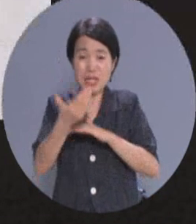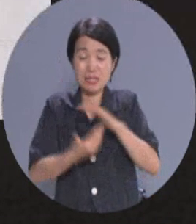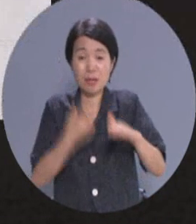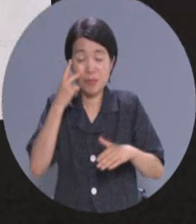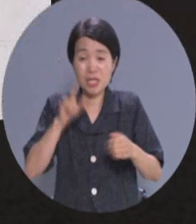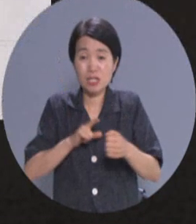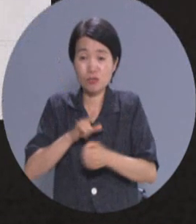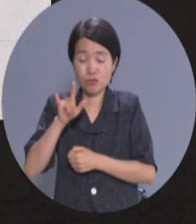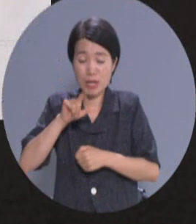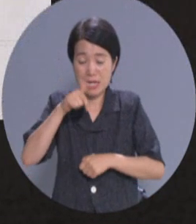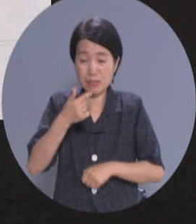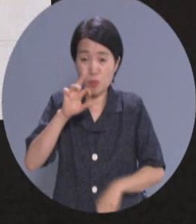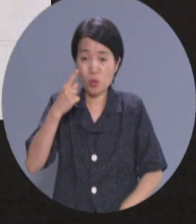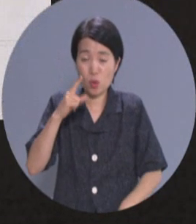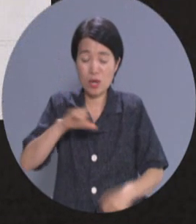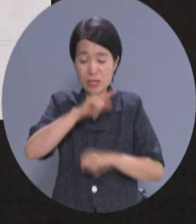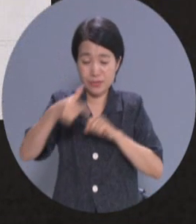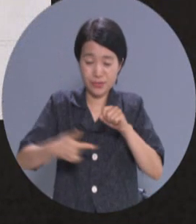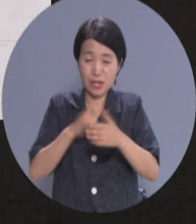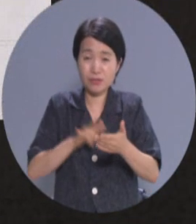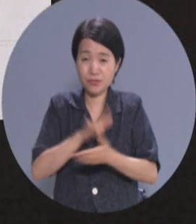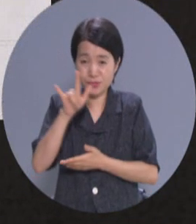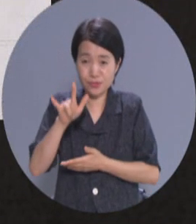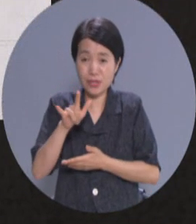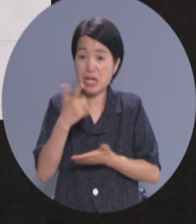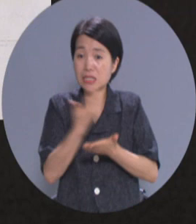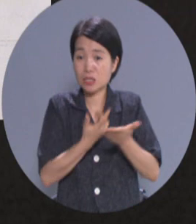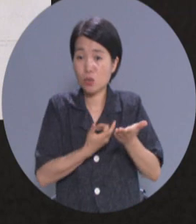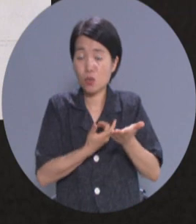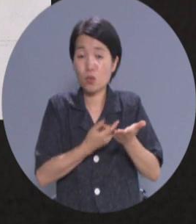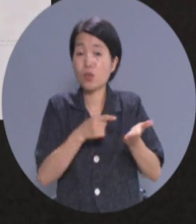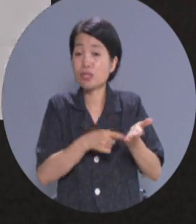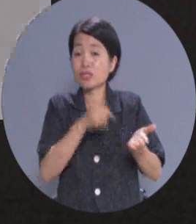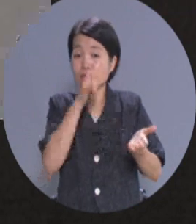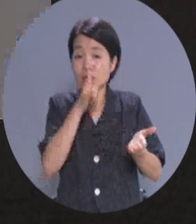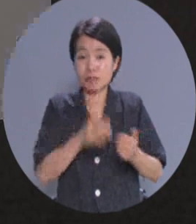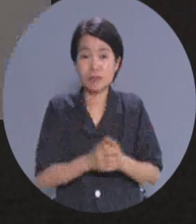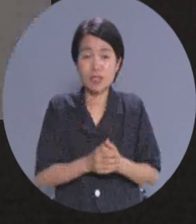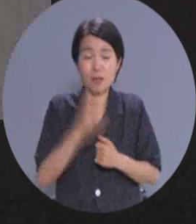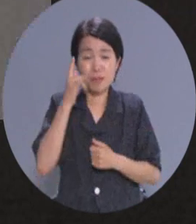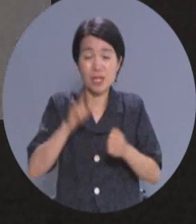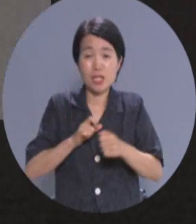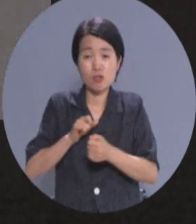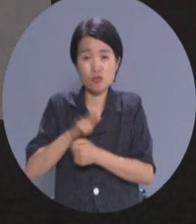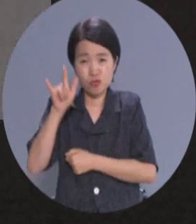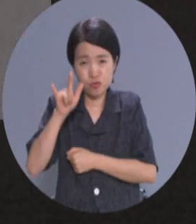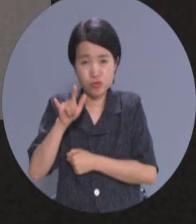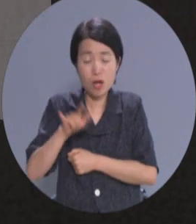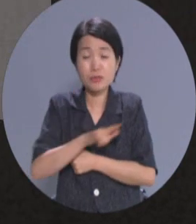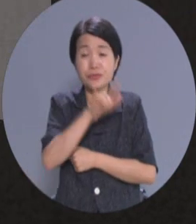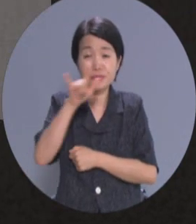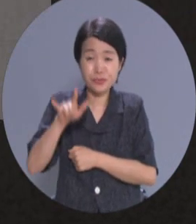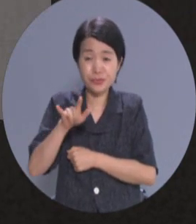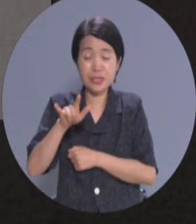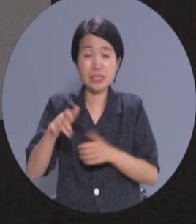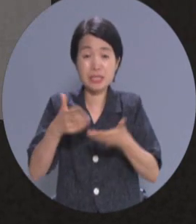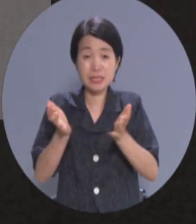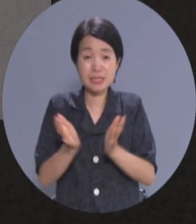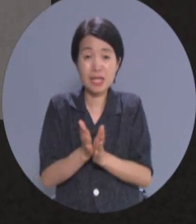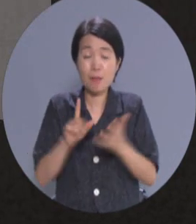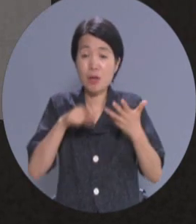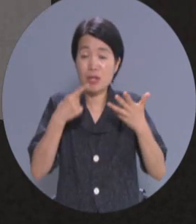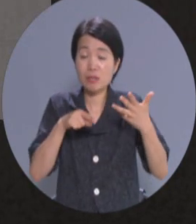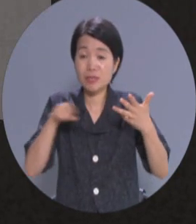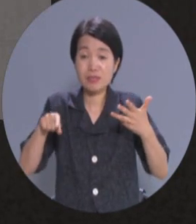미군이 금오도 일대를 정찰한 비행기록도 확인할 수 있었습니다 미 공군 전술 정찰 비행대대는 8월